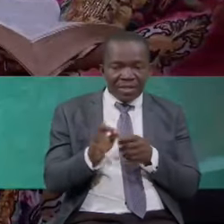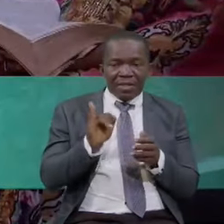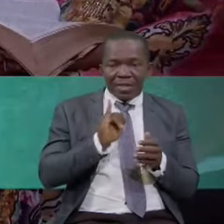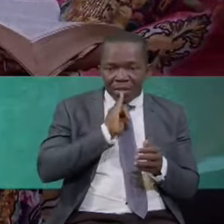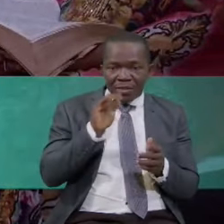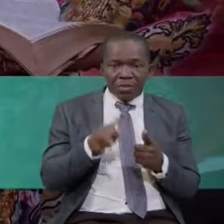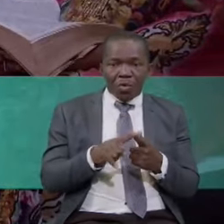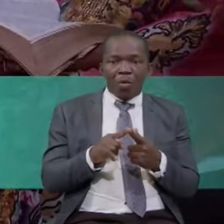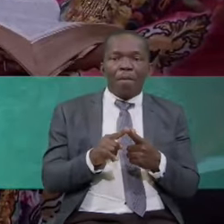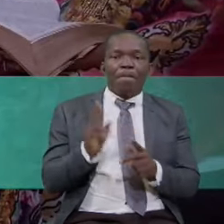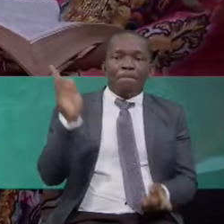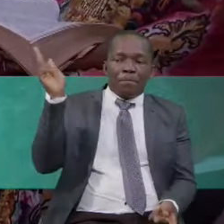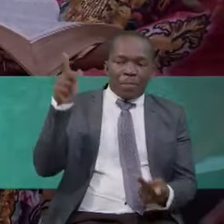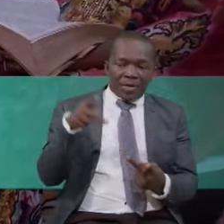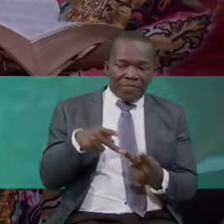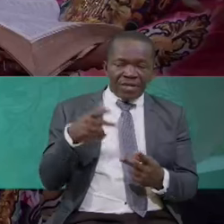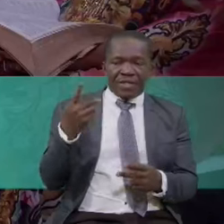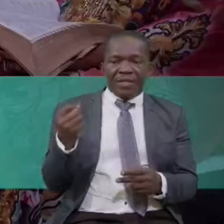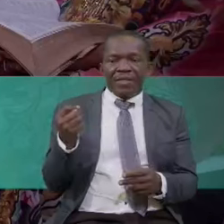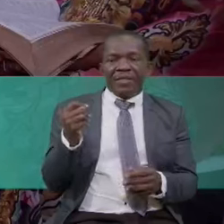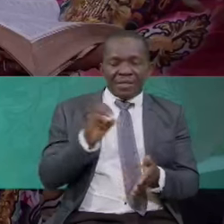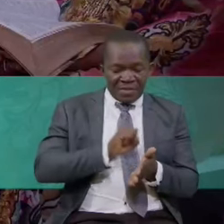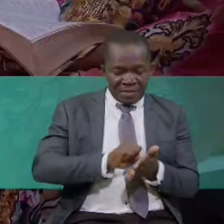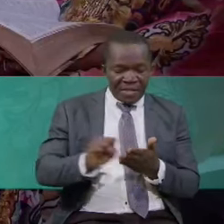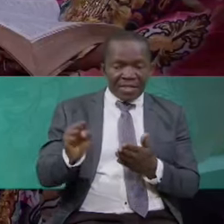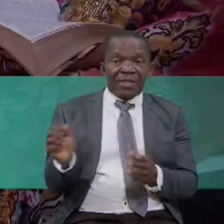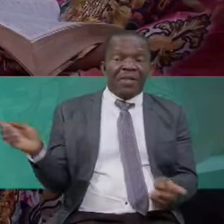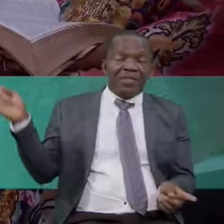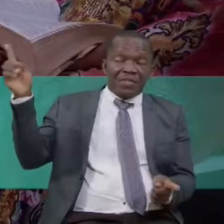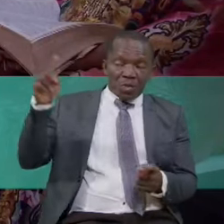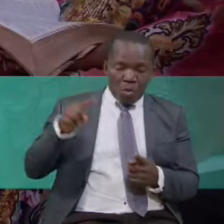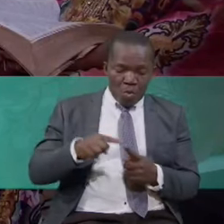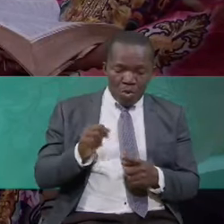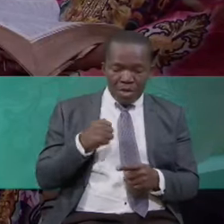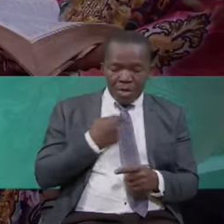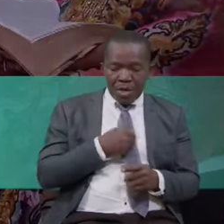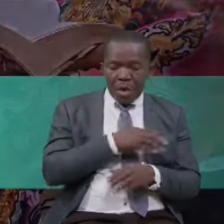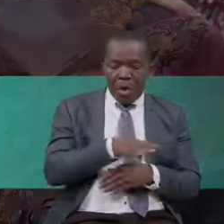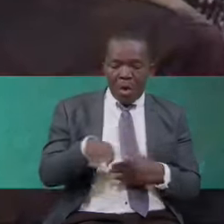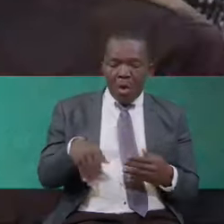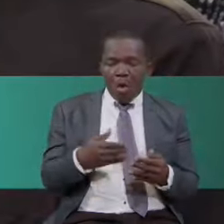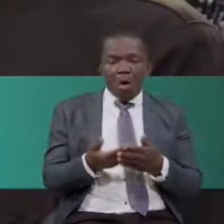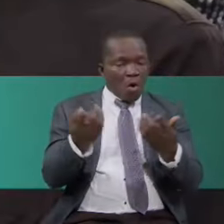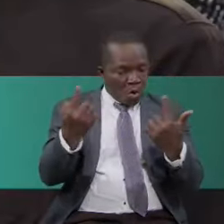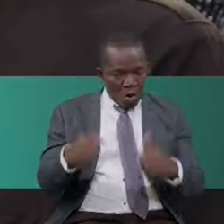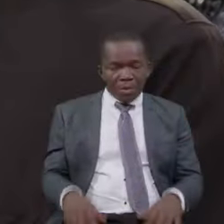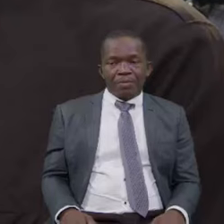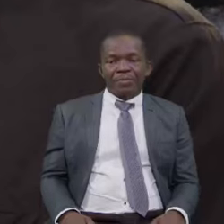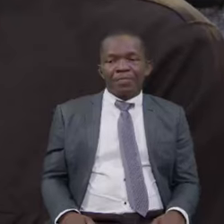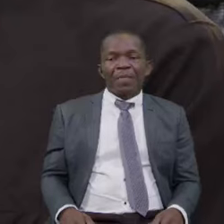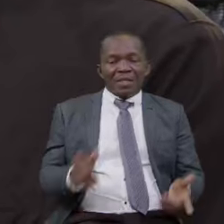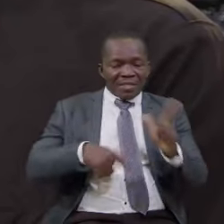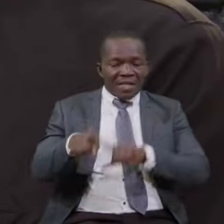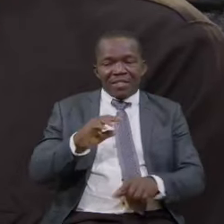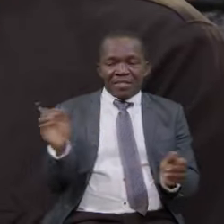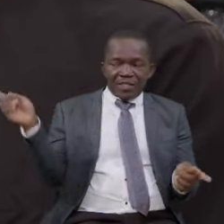l'œuvre du ministère jusqu'à ce que nous nous soyons tous parvenus dites-le avec moi jusqu'à ce que nous